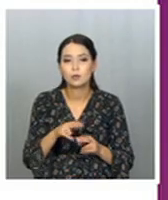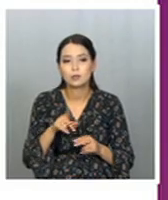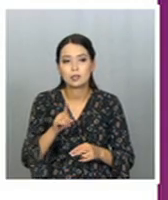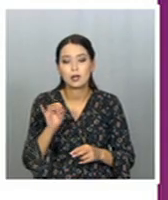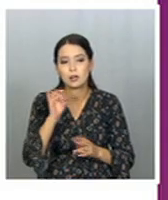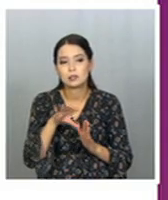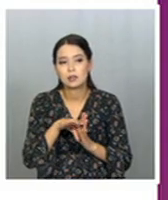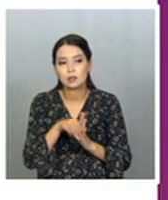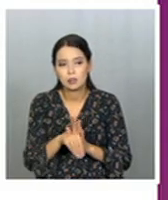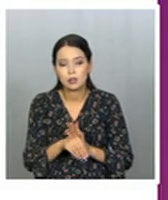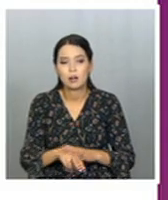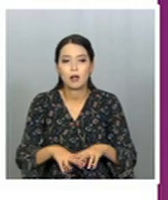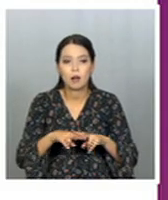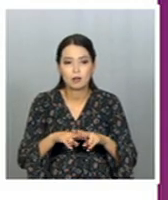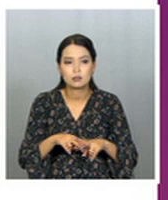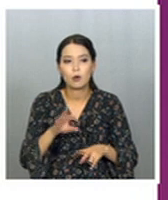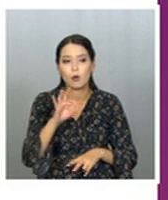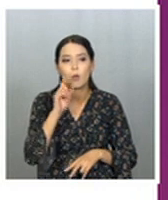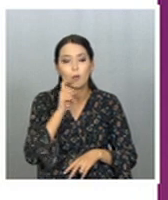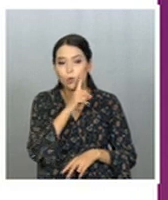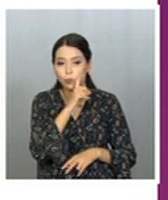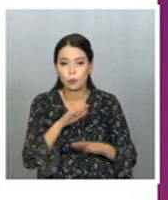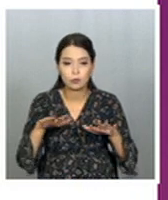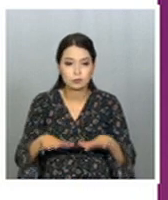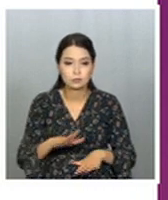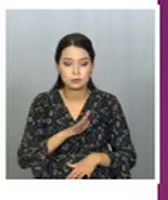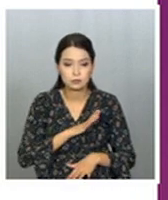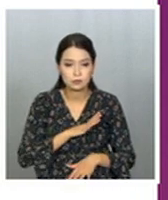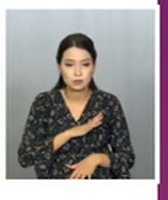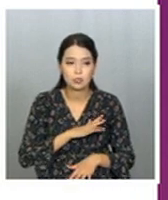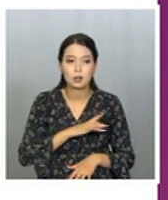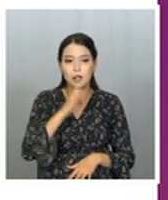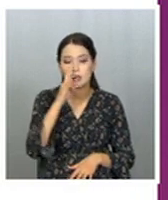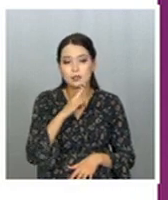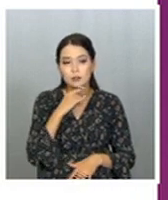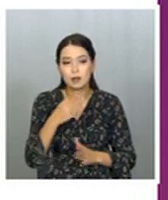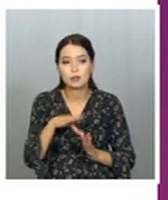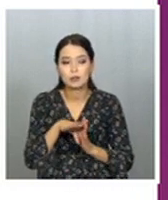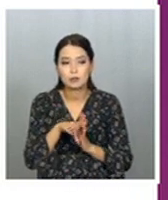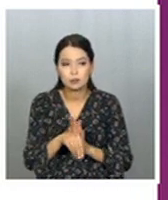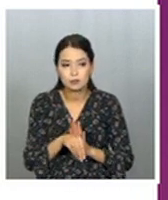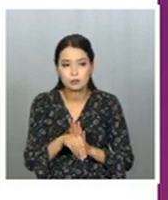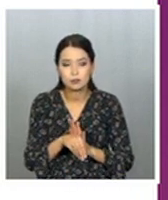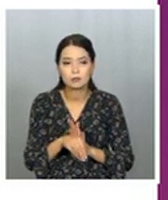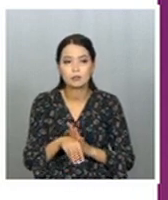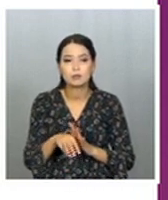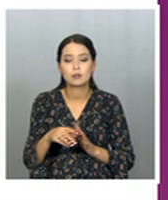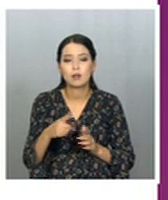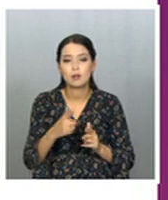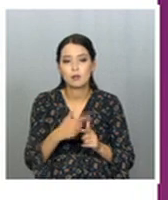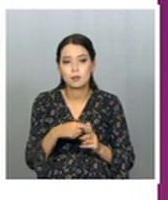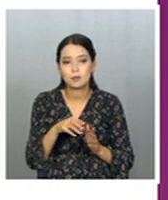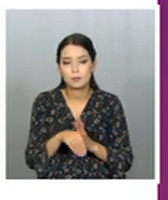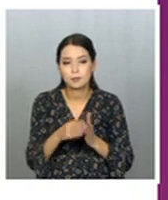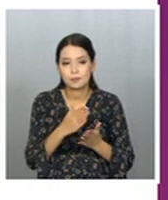және астанасы Орынбор қаласы болды. Қазақ АКСР-ның құрылуы Қазақ аймағын анықтап берді.